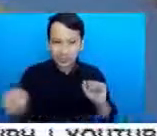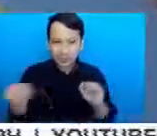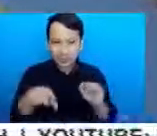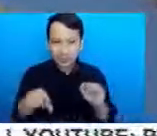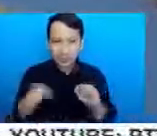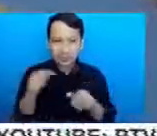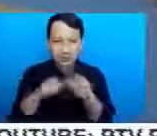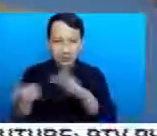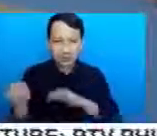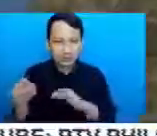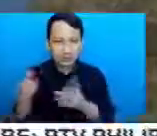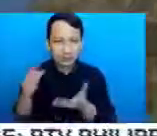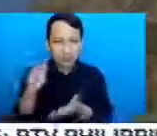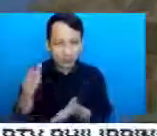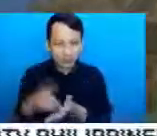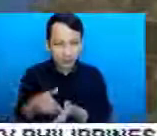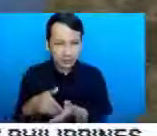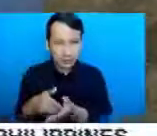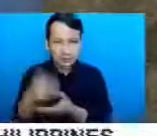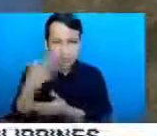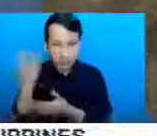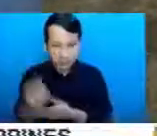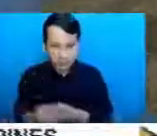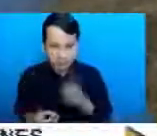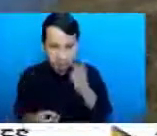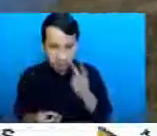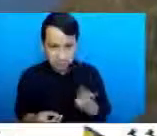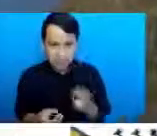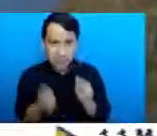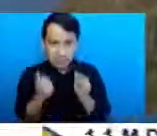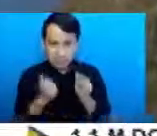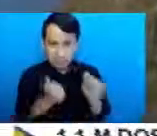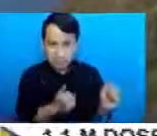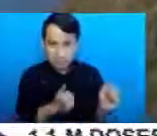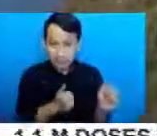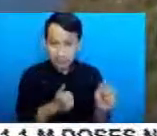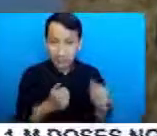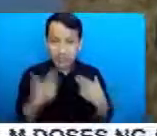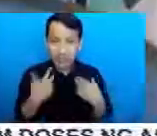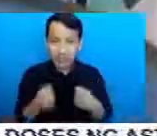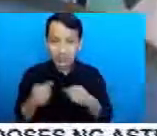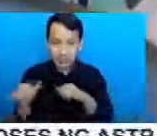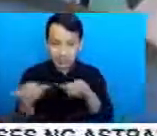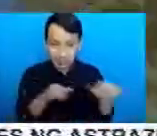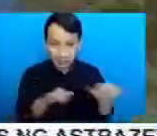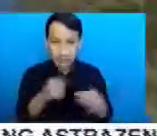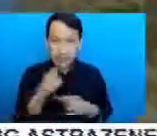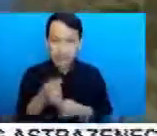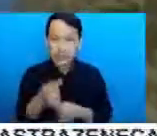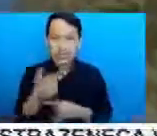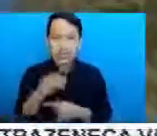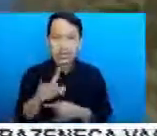the trigger for implementation ng contingency plan is alert level 4.